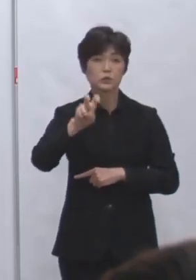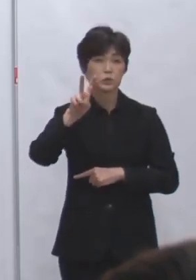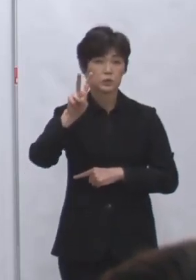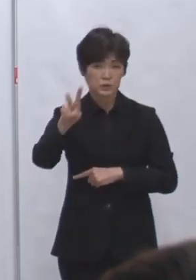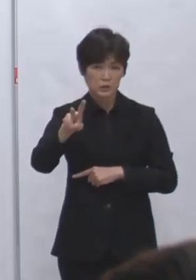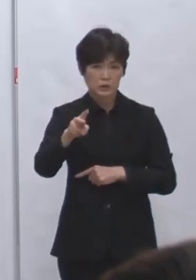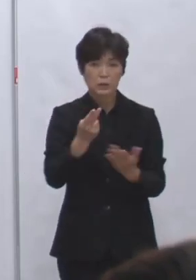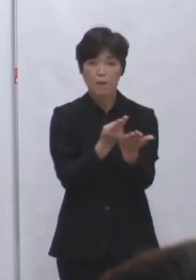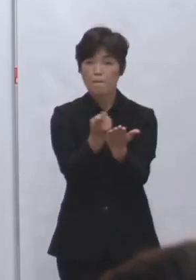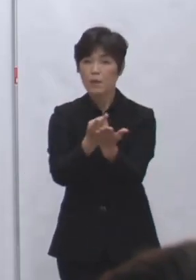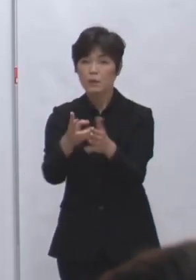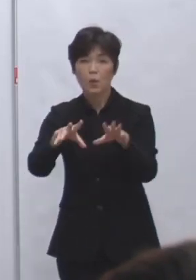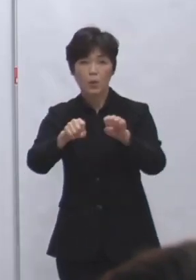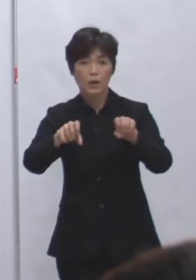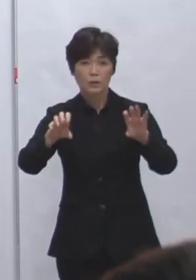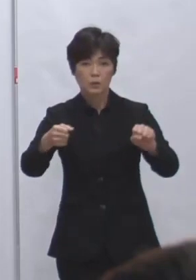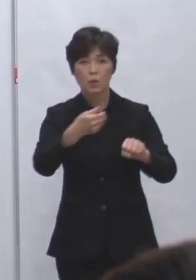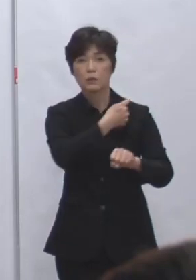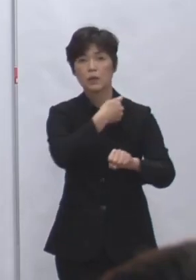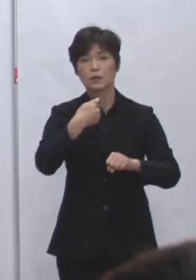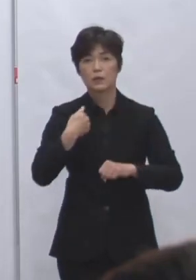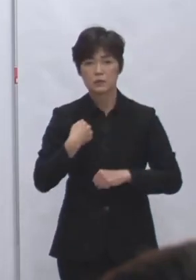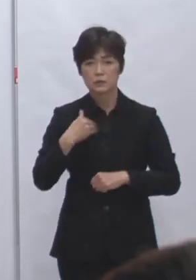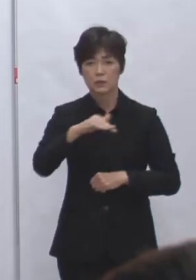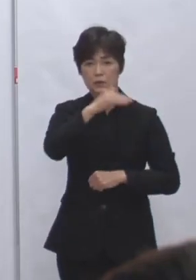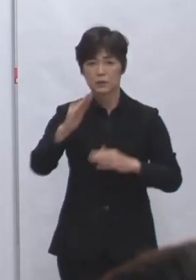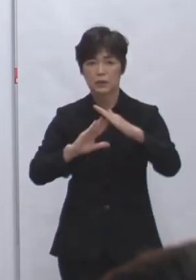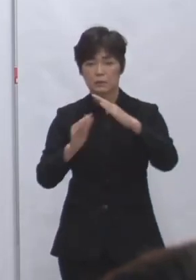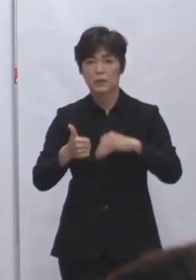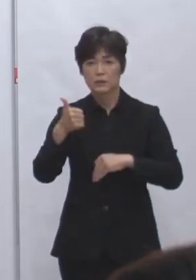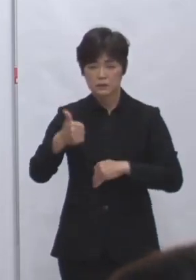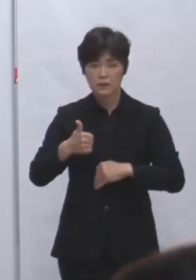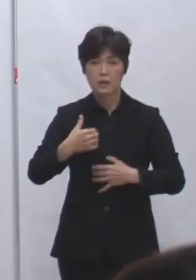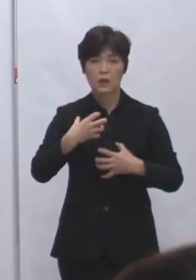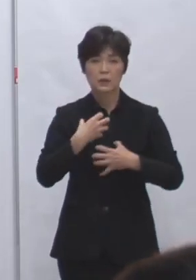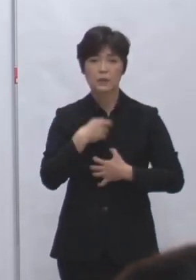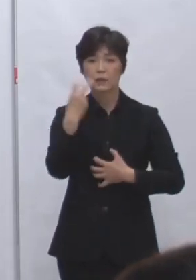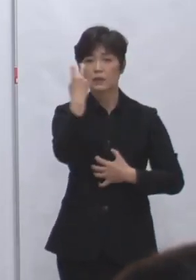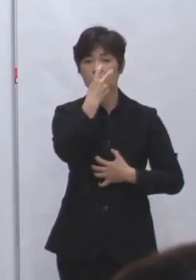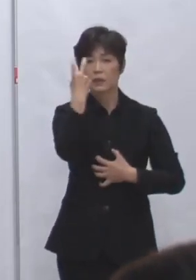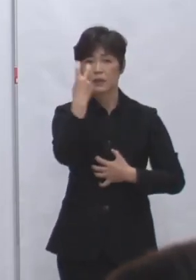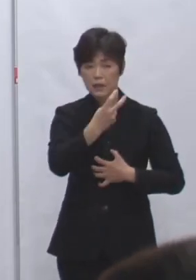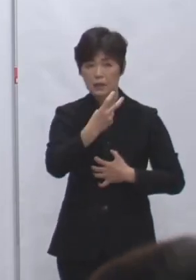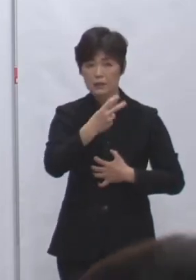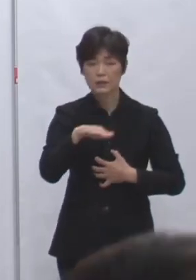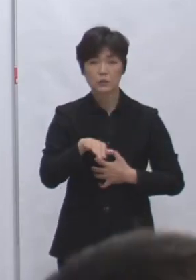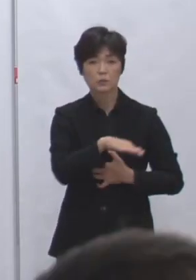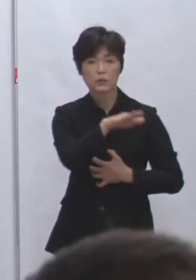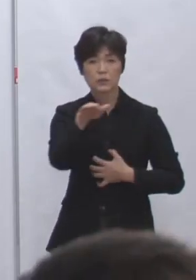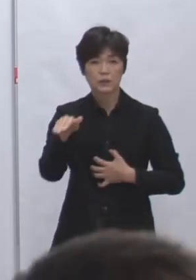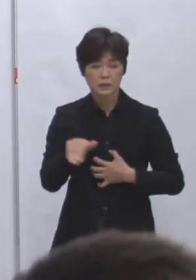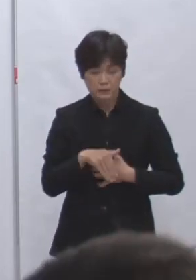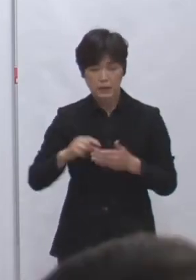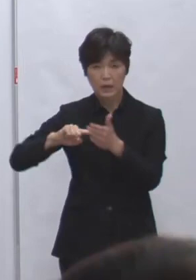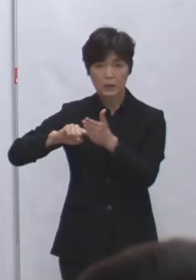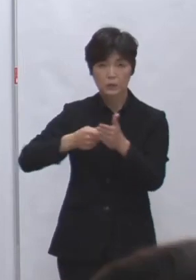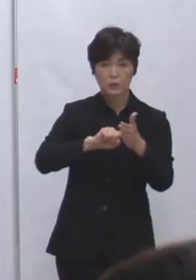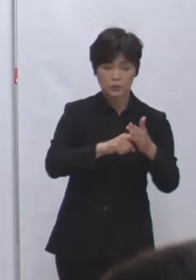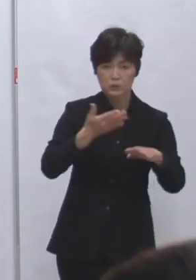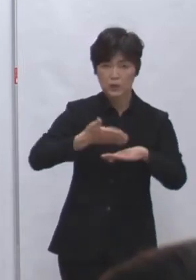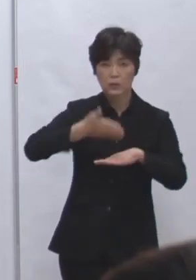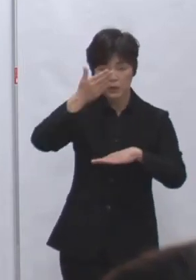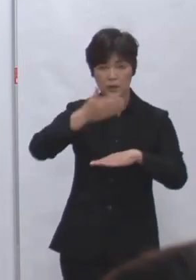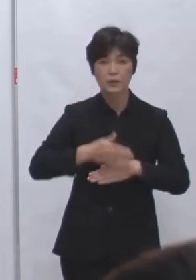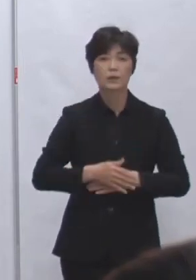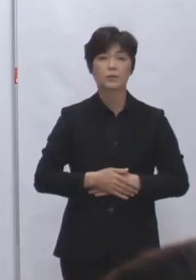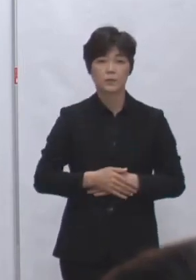の確保のめどが立ちました。山梨君はじめ危機管理部の人々がこれに関しまして尽力してくださったおかげでござい